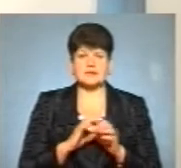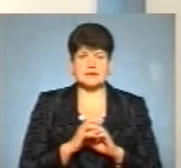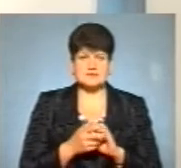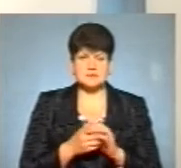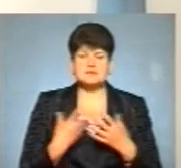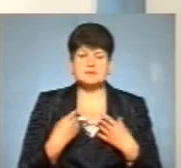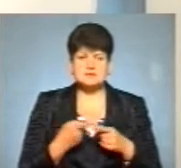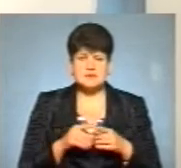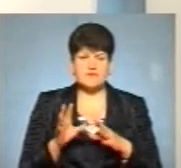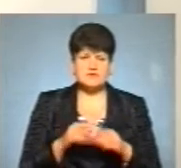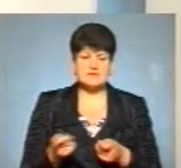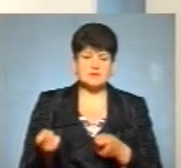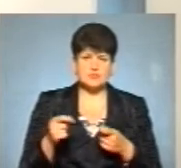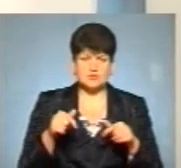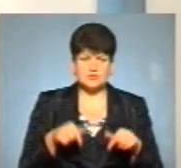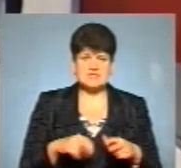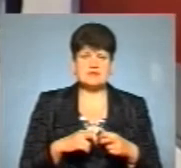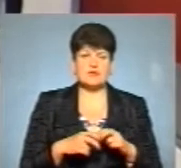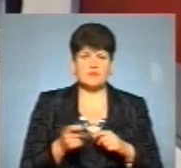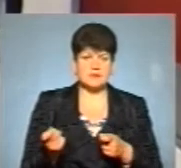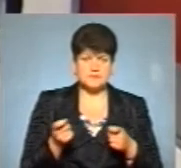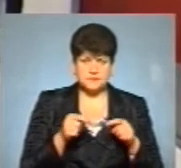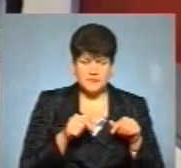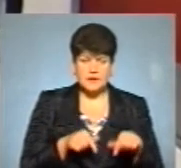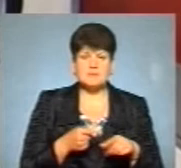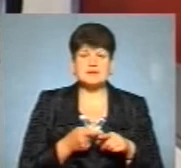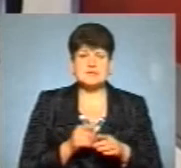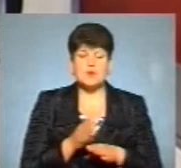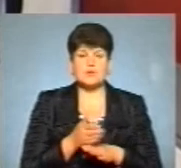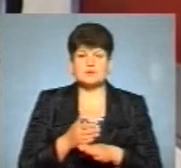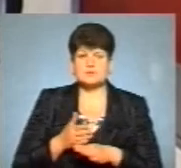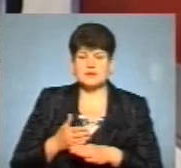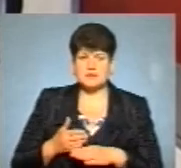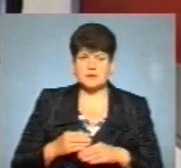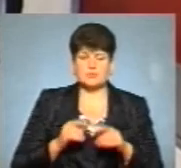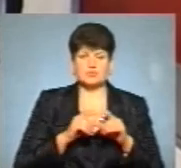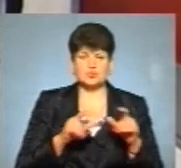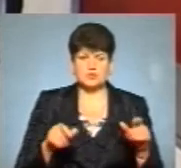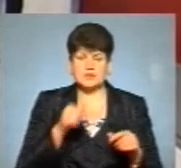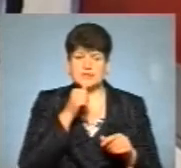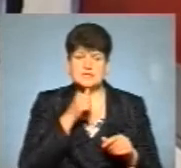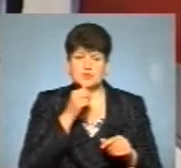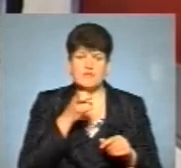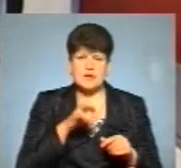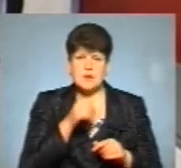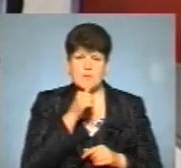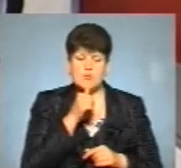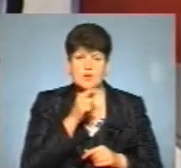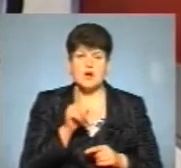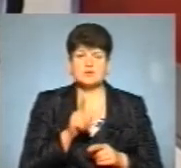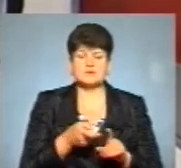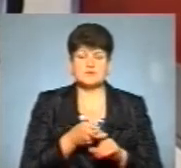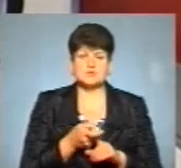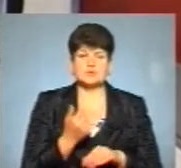до нас із Івано-Франківська. Ми це розподілимо по пунктах тестування пробного. Що стосується основної сесії